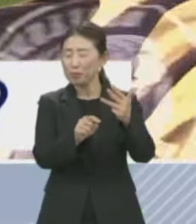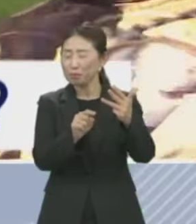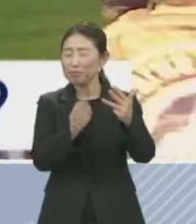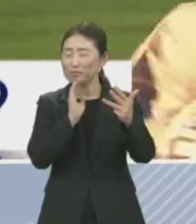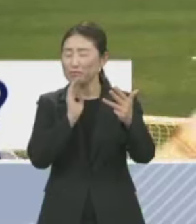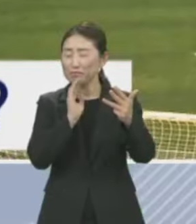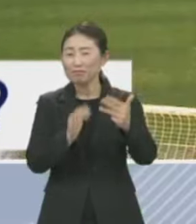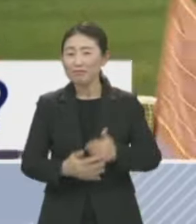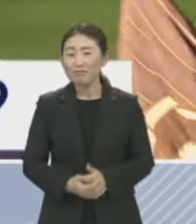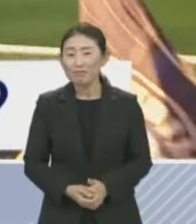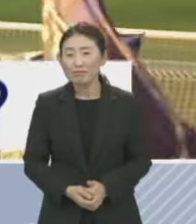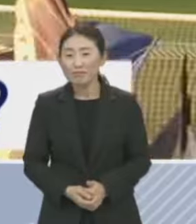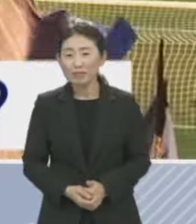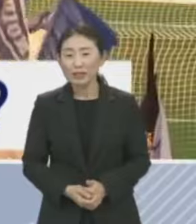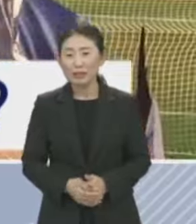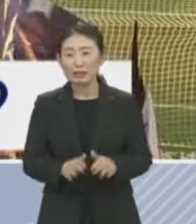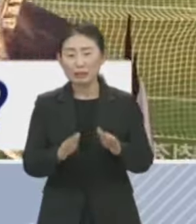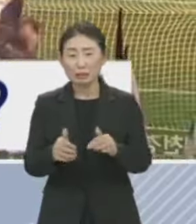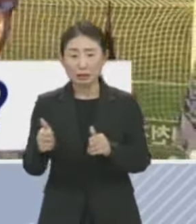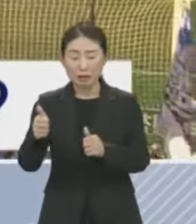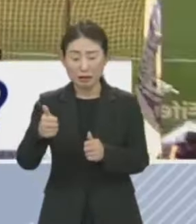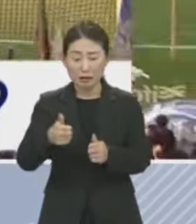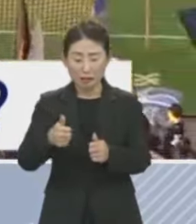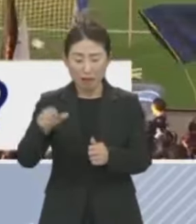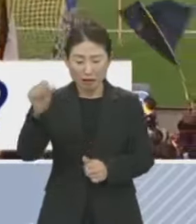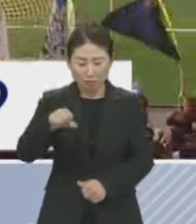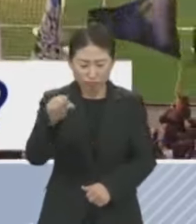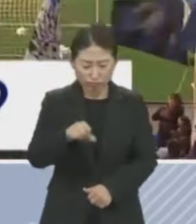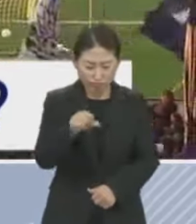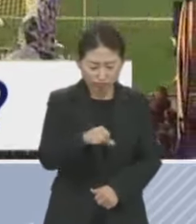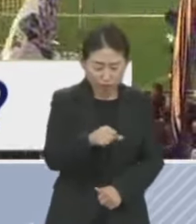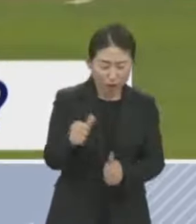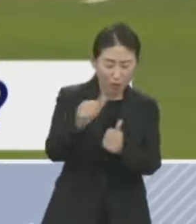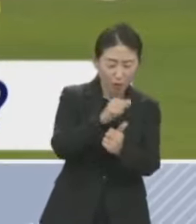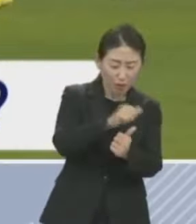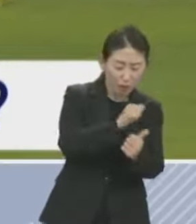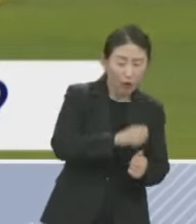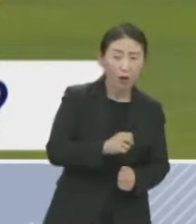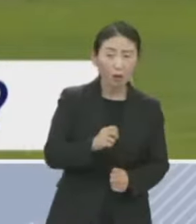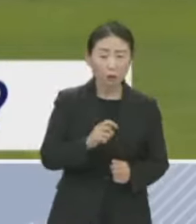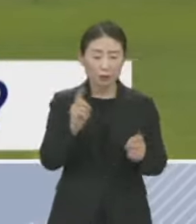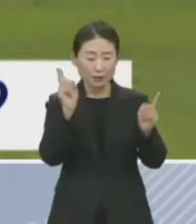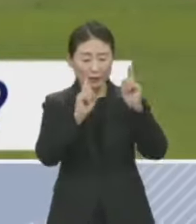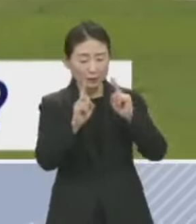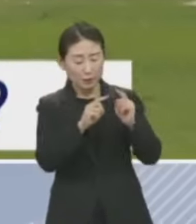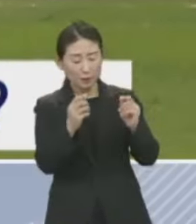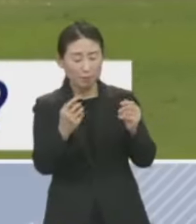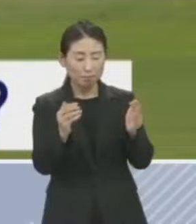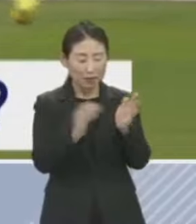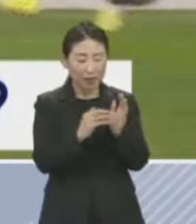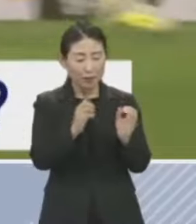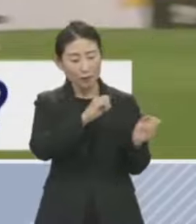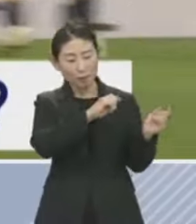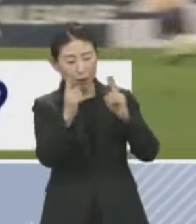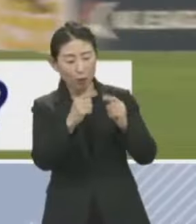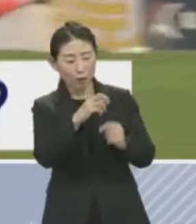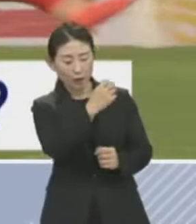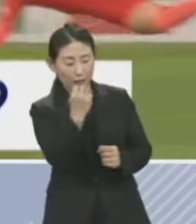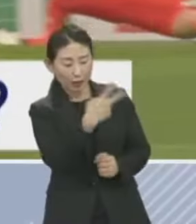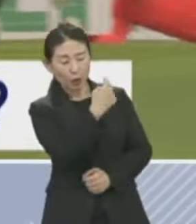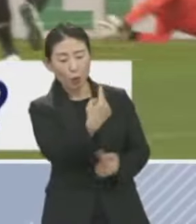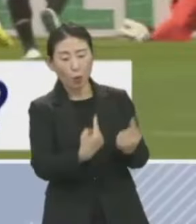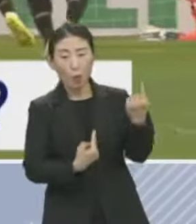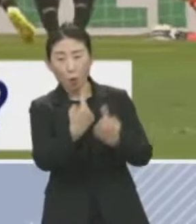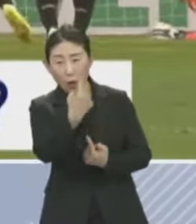같고요 저희가 좀 안 좋았다가 아 조금 그 부상 선수들이 좀 돌아오고 또 또 우리가 그